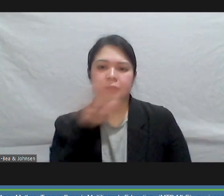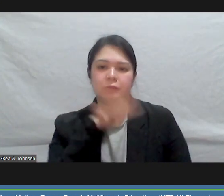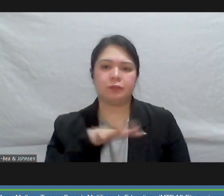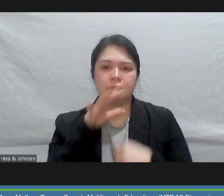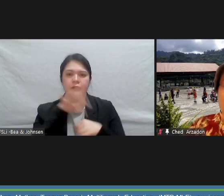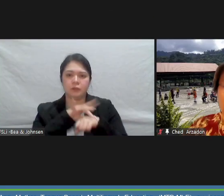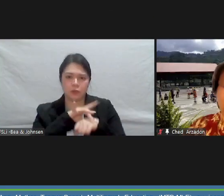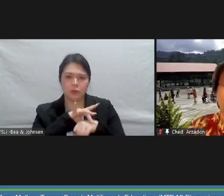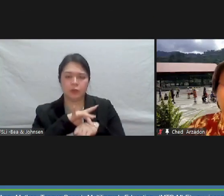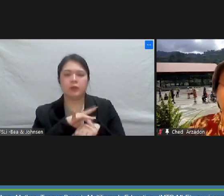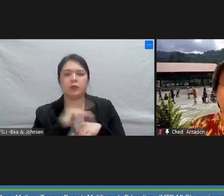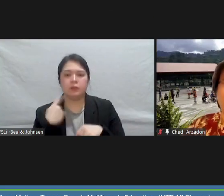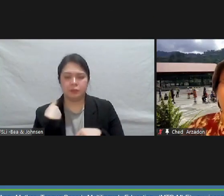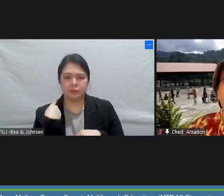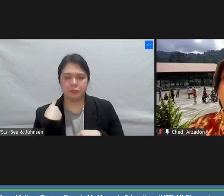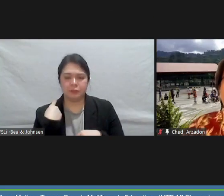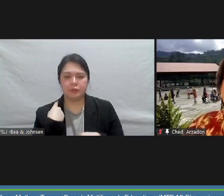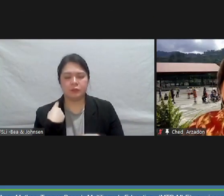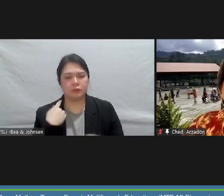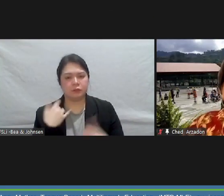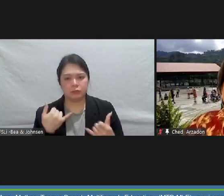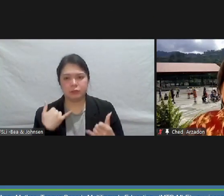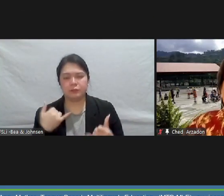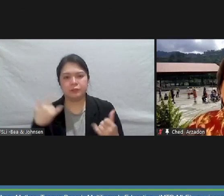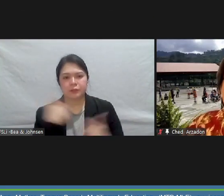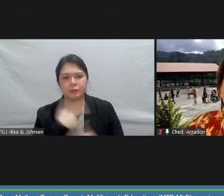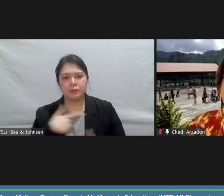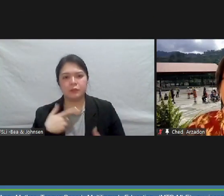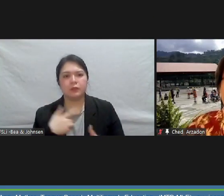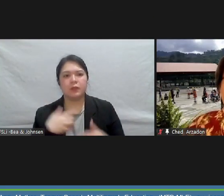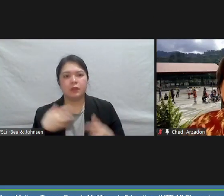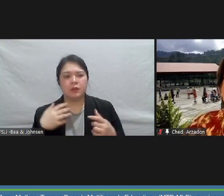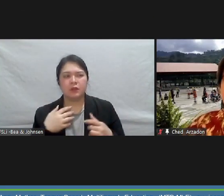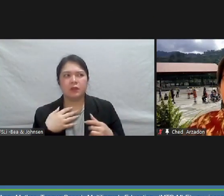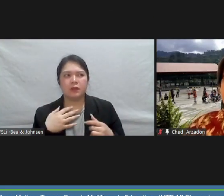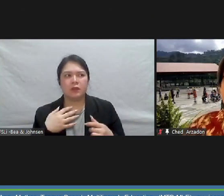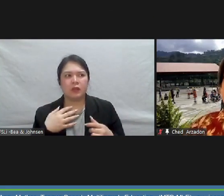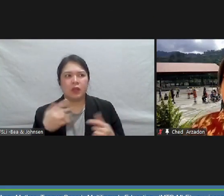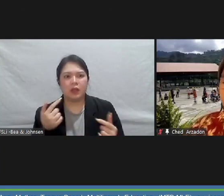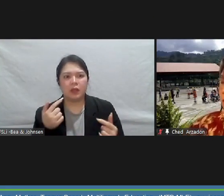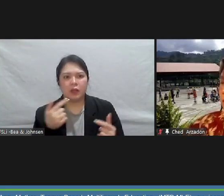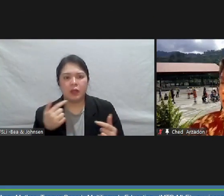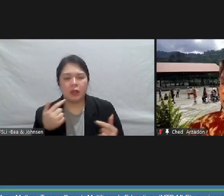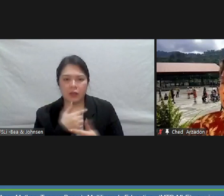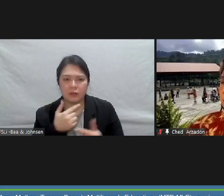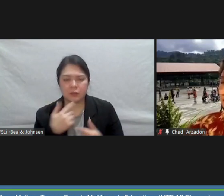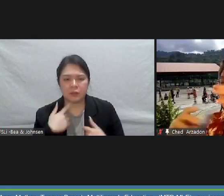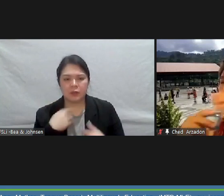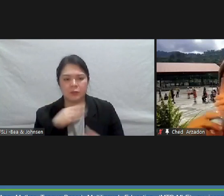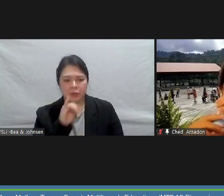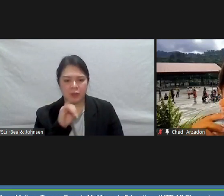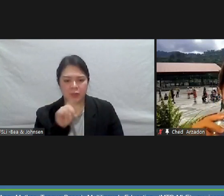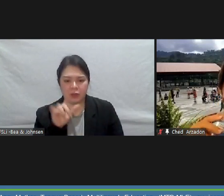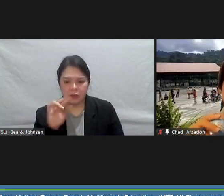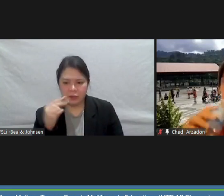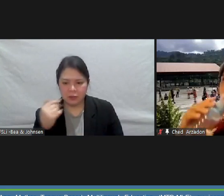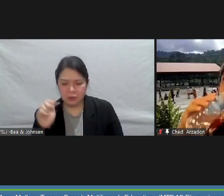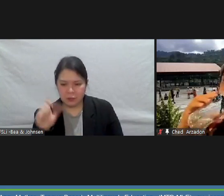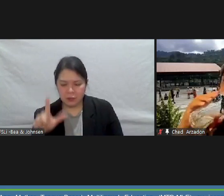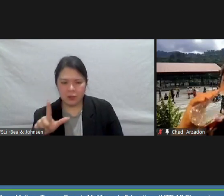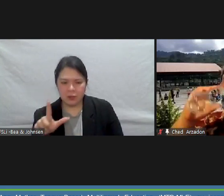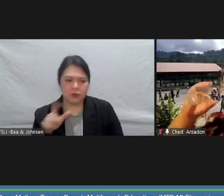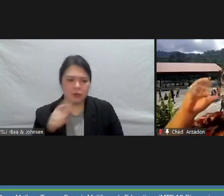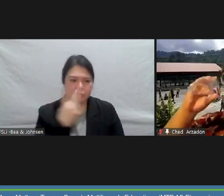Nakakatawa na ipinagpipilitan na bilingual lang, no? O sa konteksto ng Pilipinas, English at